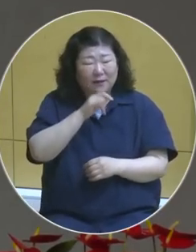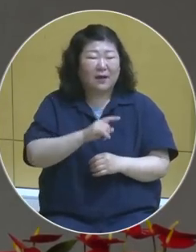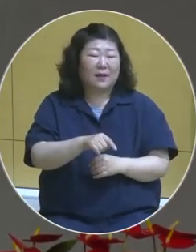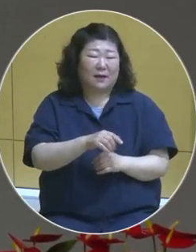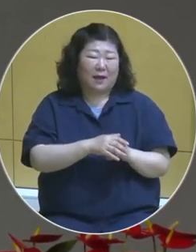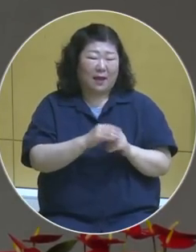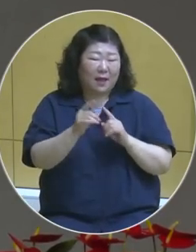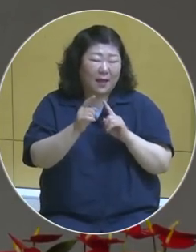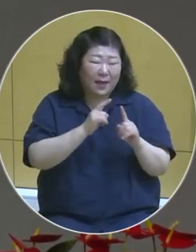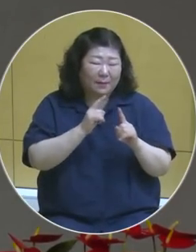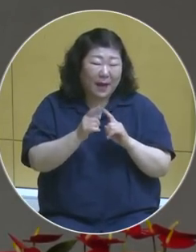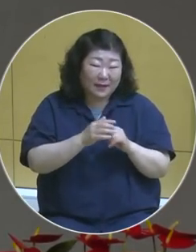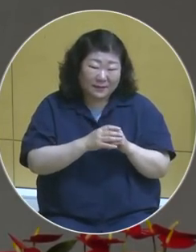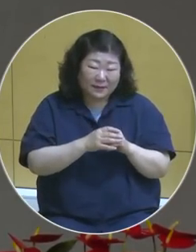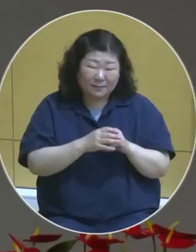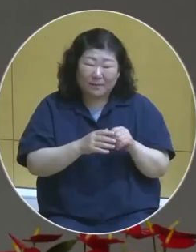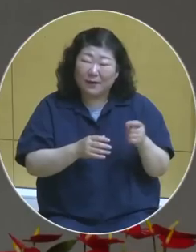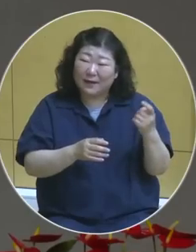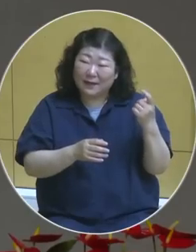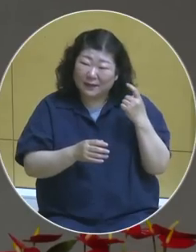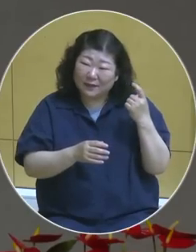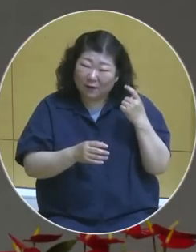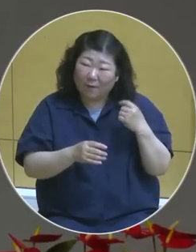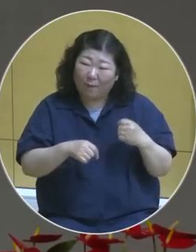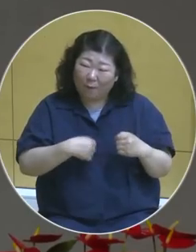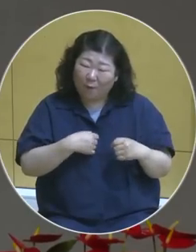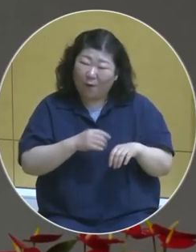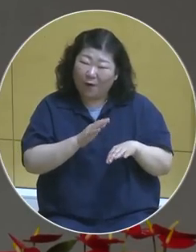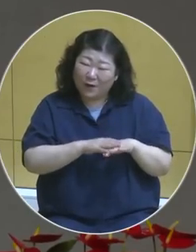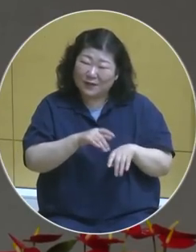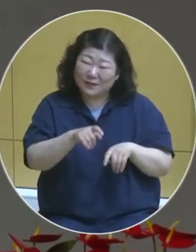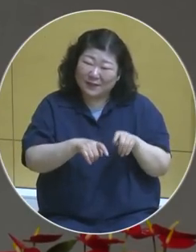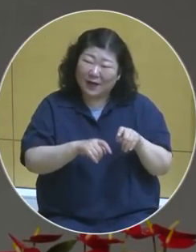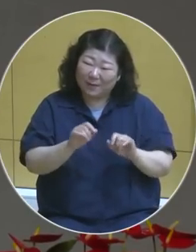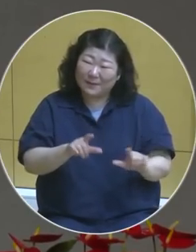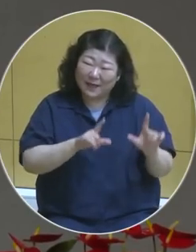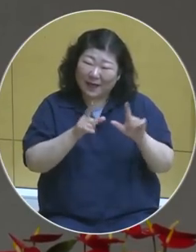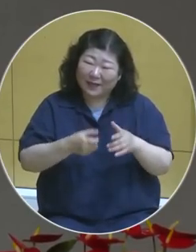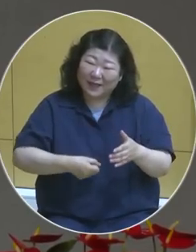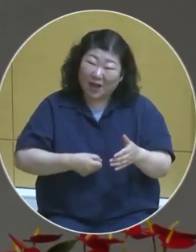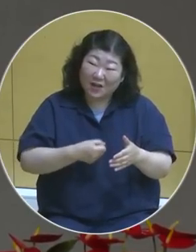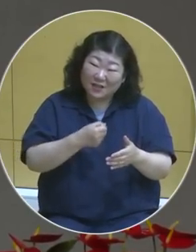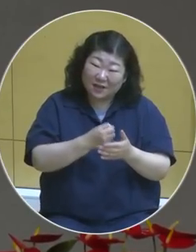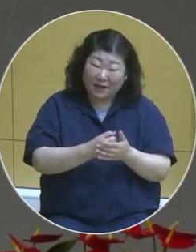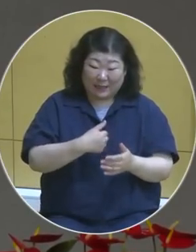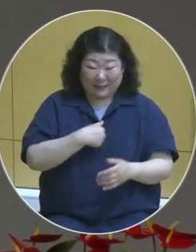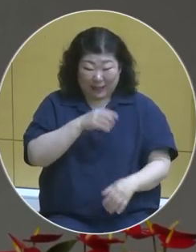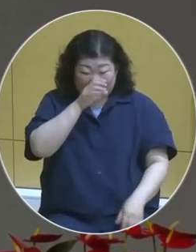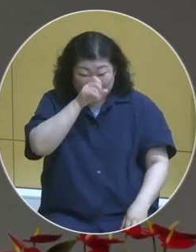듣고 내가 정말 실천하며 살아야 되겠구나. 그 담배를 자기가